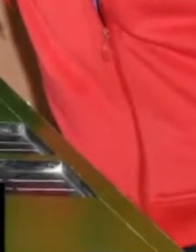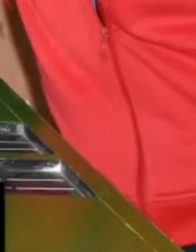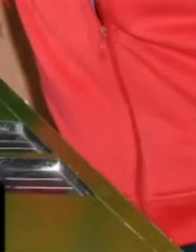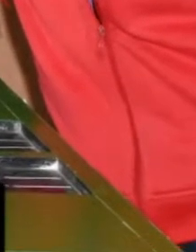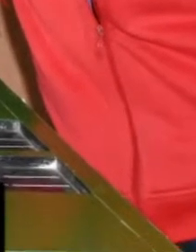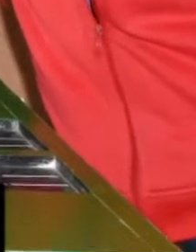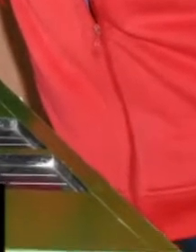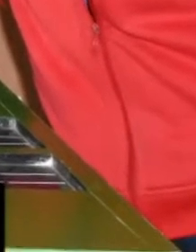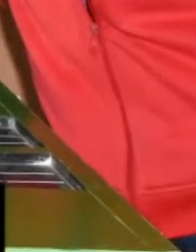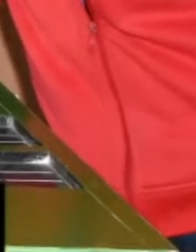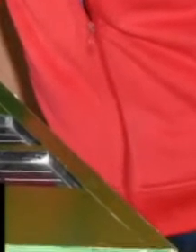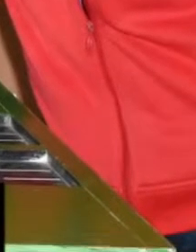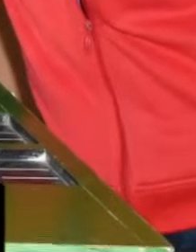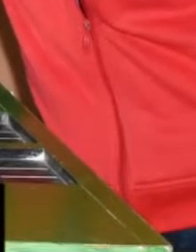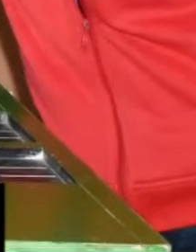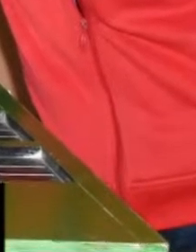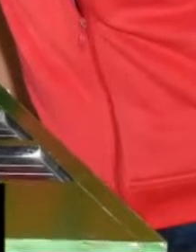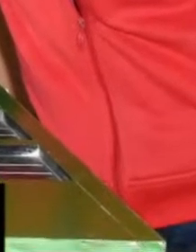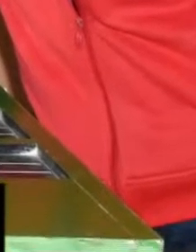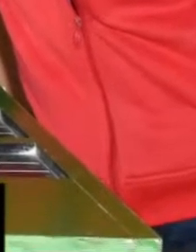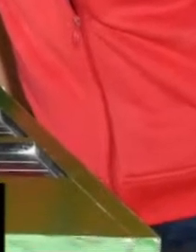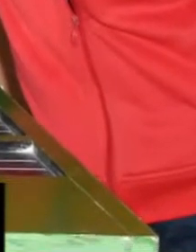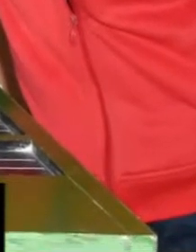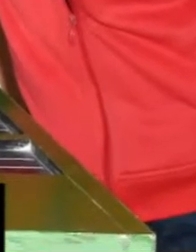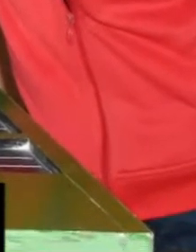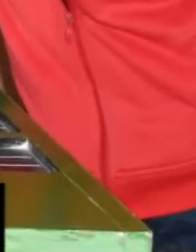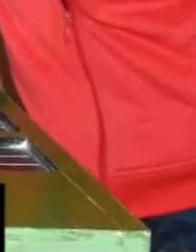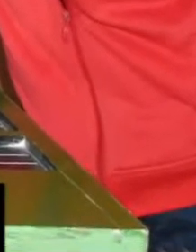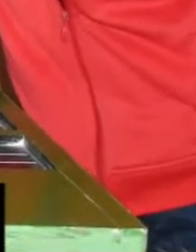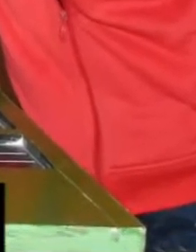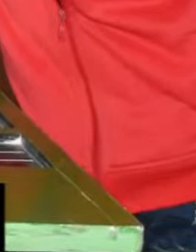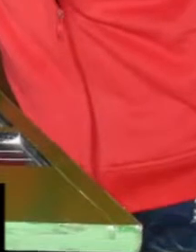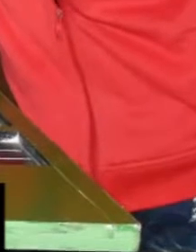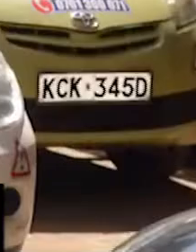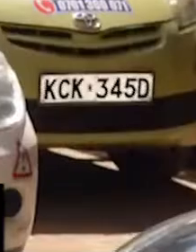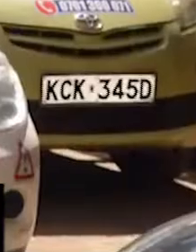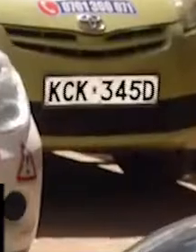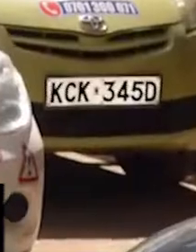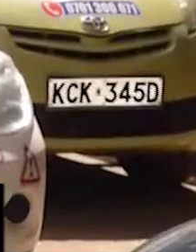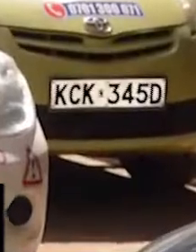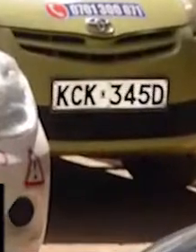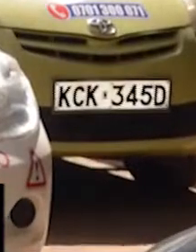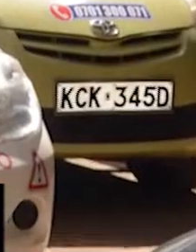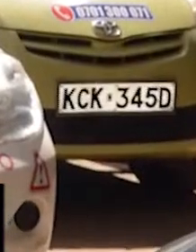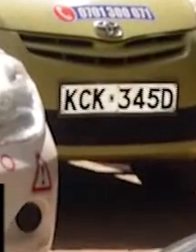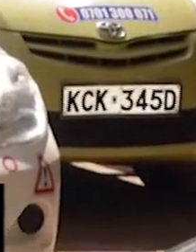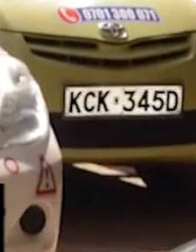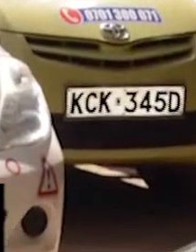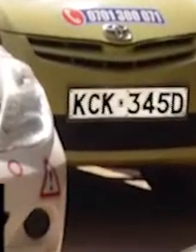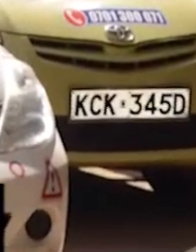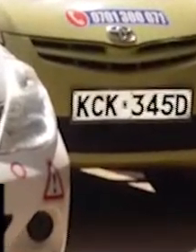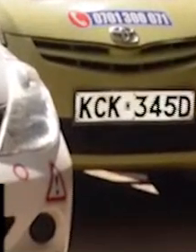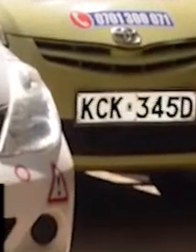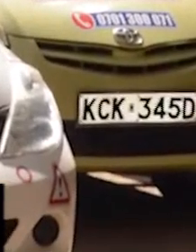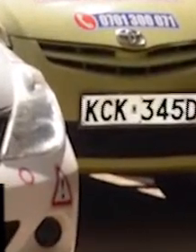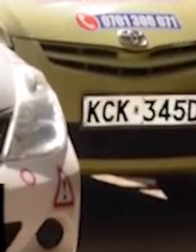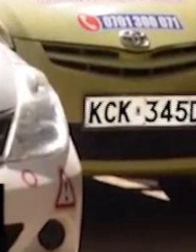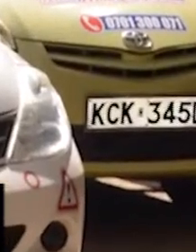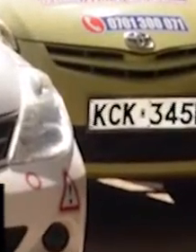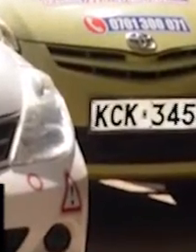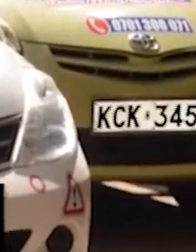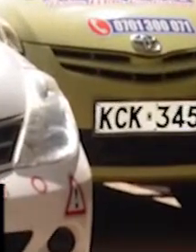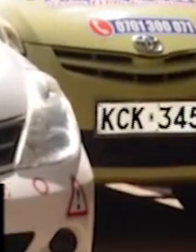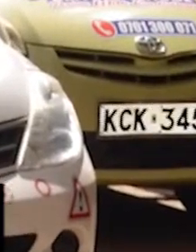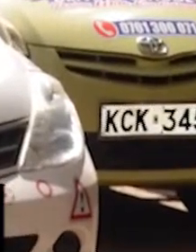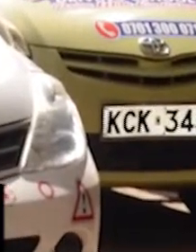kwamba wanahakikisha umewajibika na utaweza kutumia barabara za kisasa. Zaidi ya hayo, hapa tuna